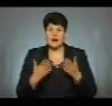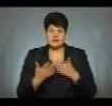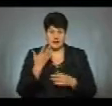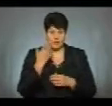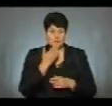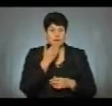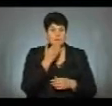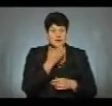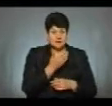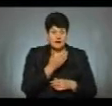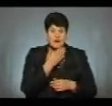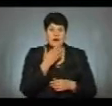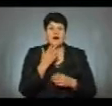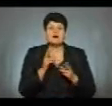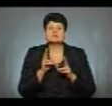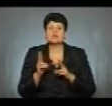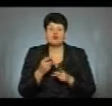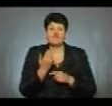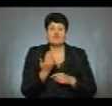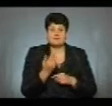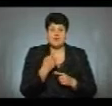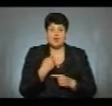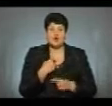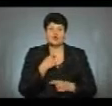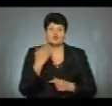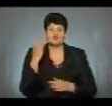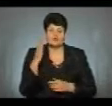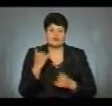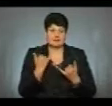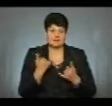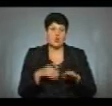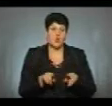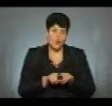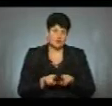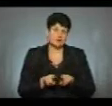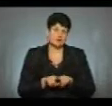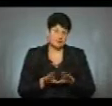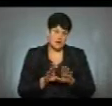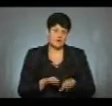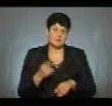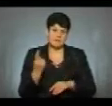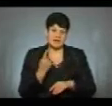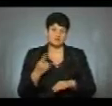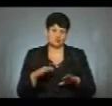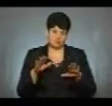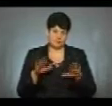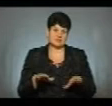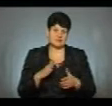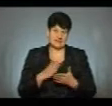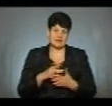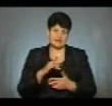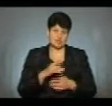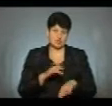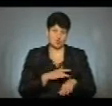ми питаємо, а за кого би ви проголосували тепер, то однаково на першому місці є